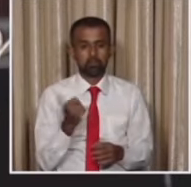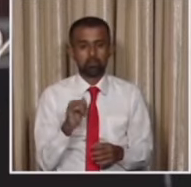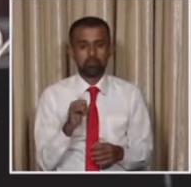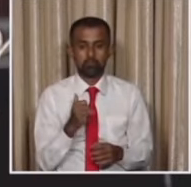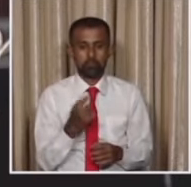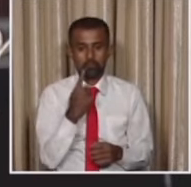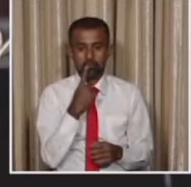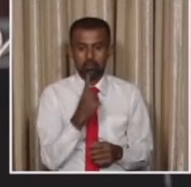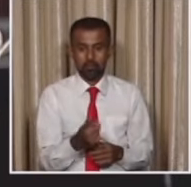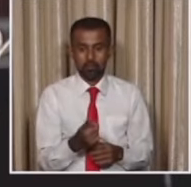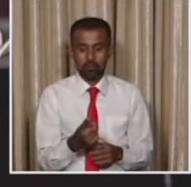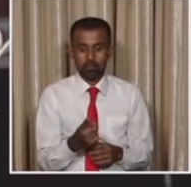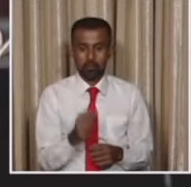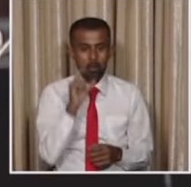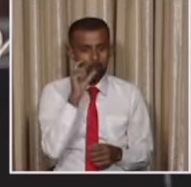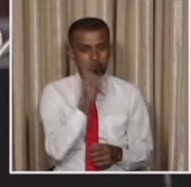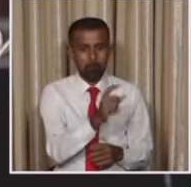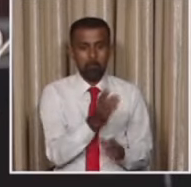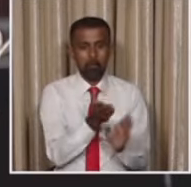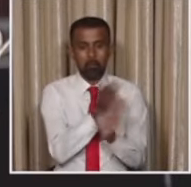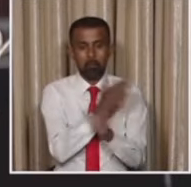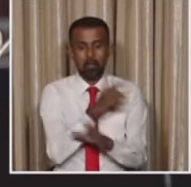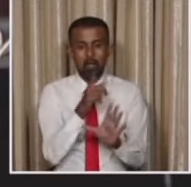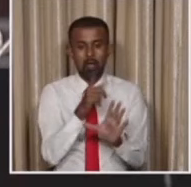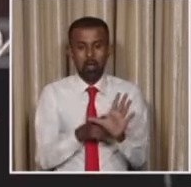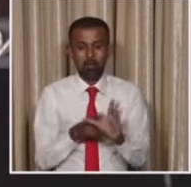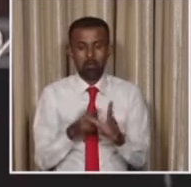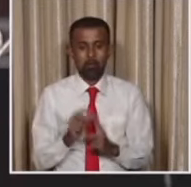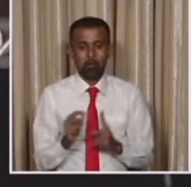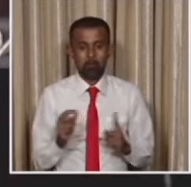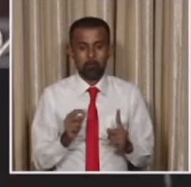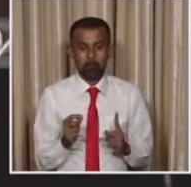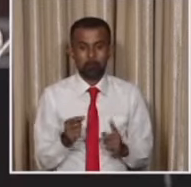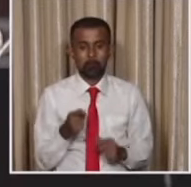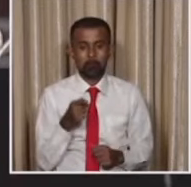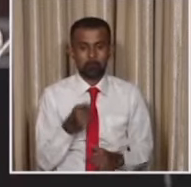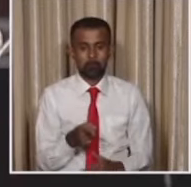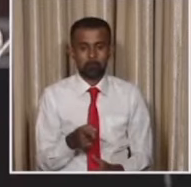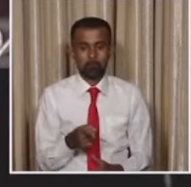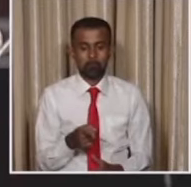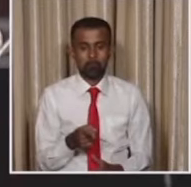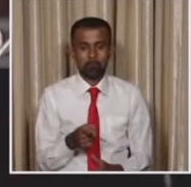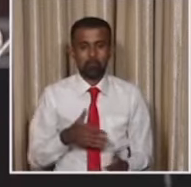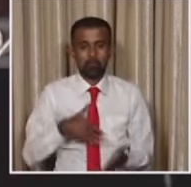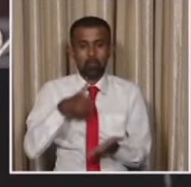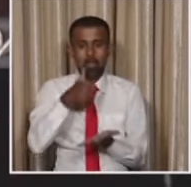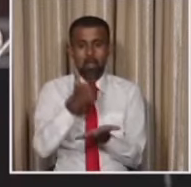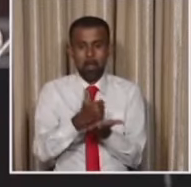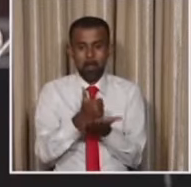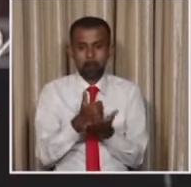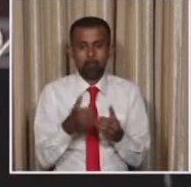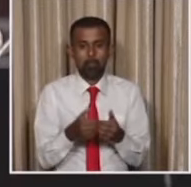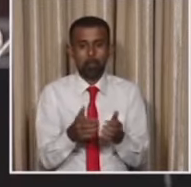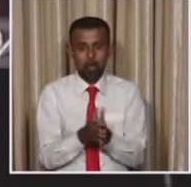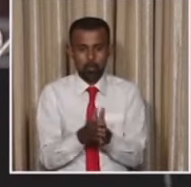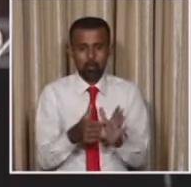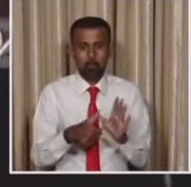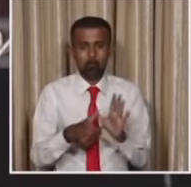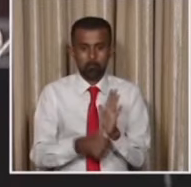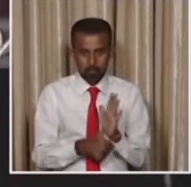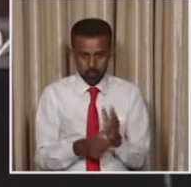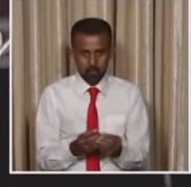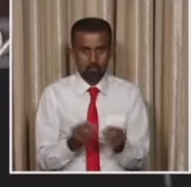අපි දකින්නේ. දැන් බලන්න, පෞගේ වසරේ මේ පාර්ලිමේන්තුවට මහා බැංකුව ස්වාධීන කරන්න ඕනේ කියලා පනතක්